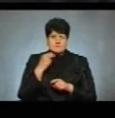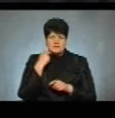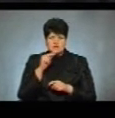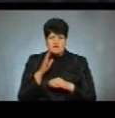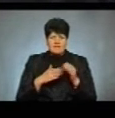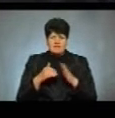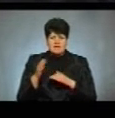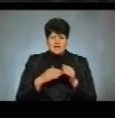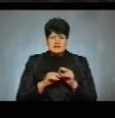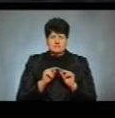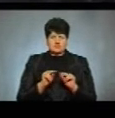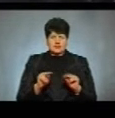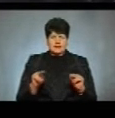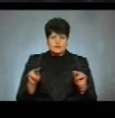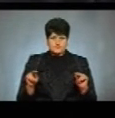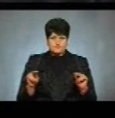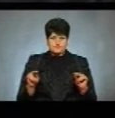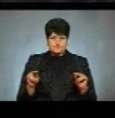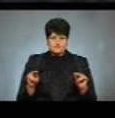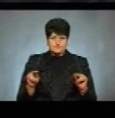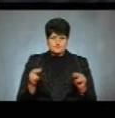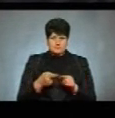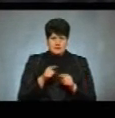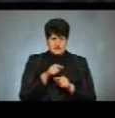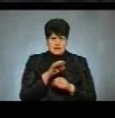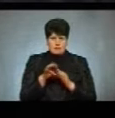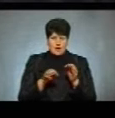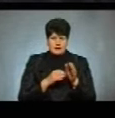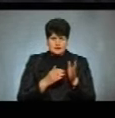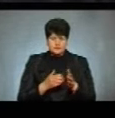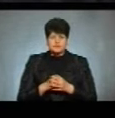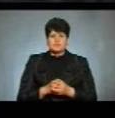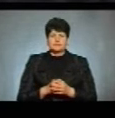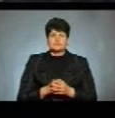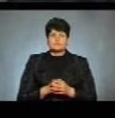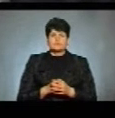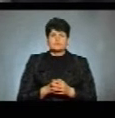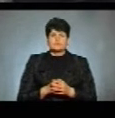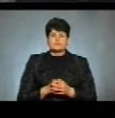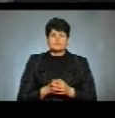вчителів, педагогів під якраз оцей проект. Наступне – це